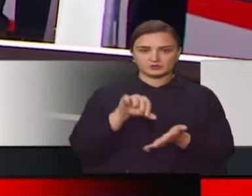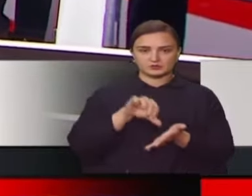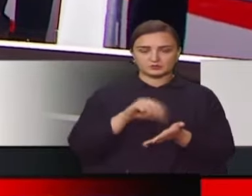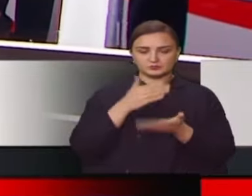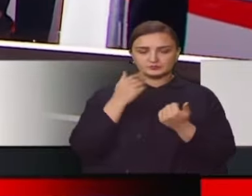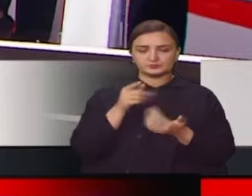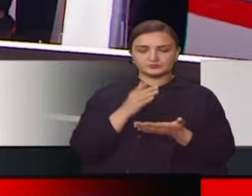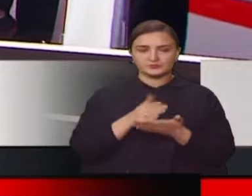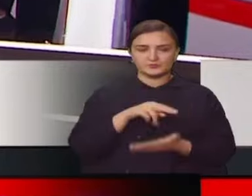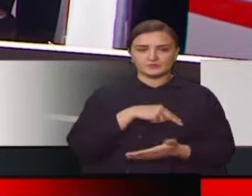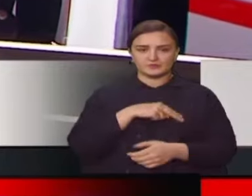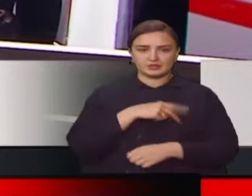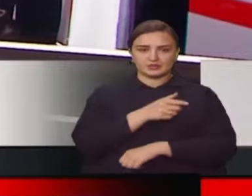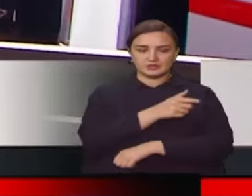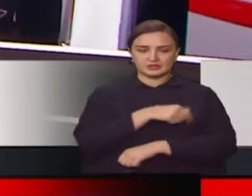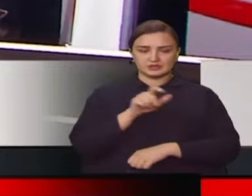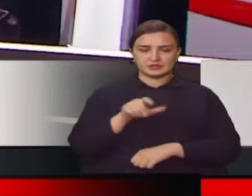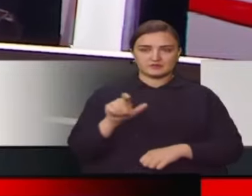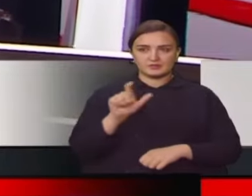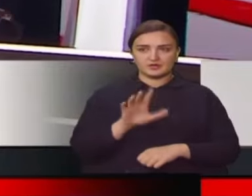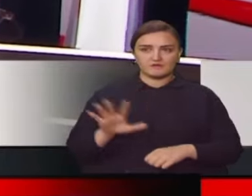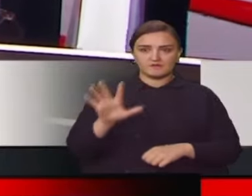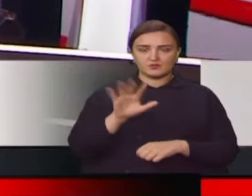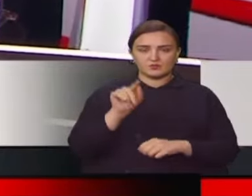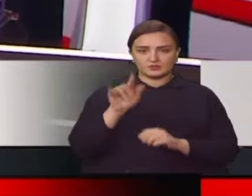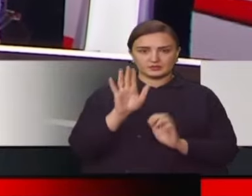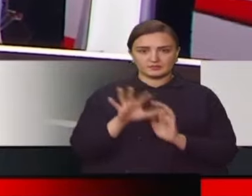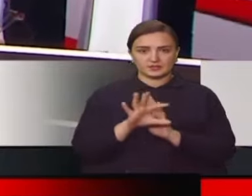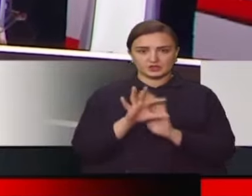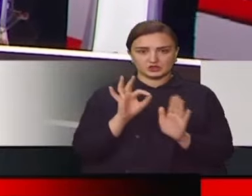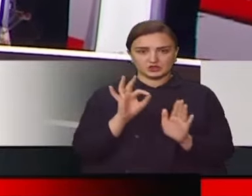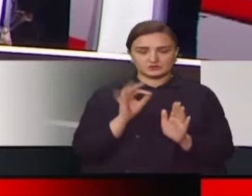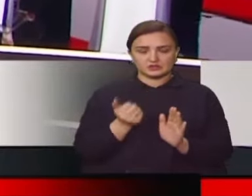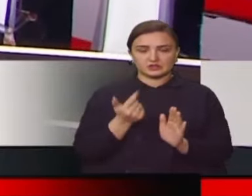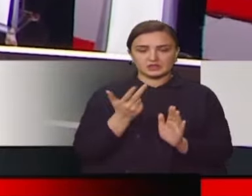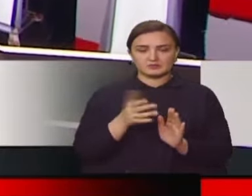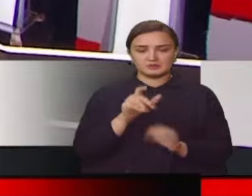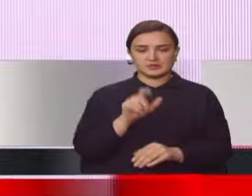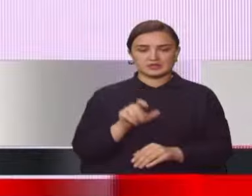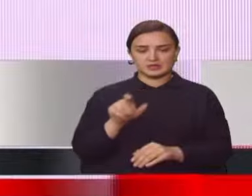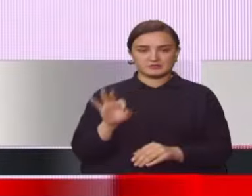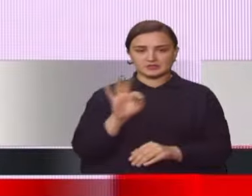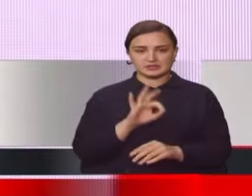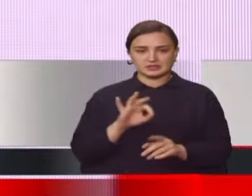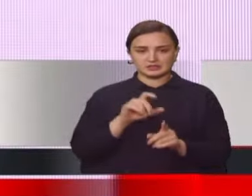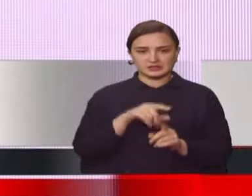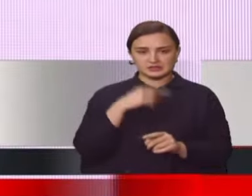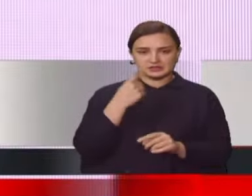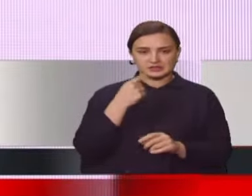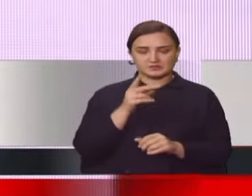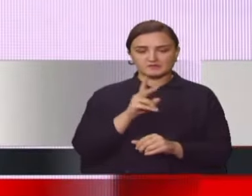არიან პარლამენტის წევრები, რომელიც ევროპის მასშტაბით აირჩევიან და სულ რამდენიმე ადამიანზეა საუბარი,